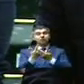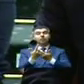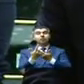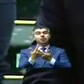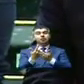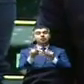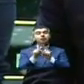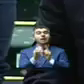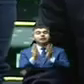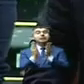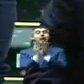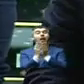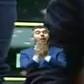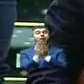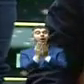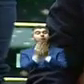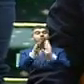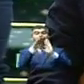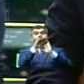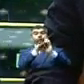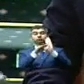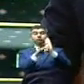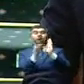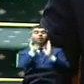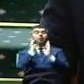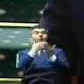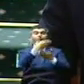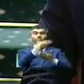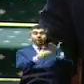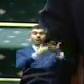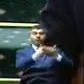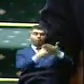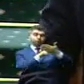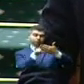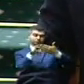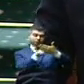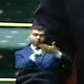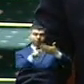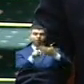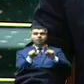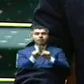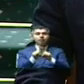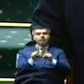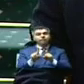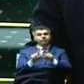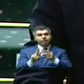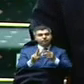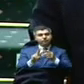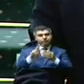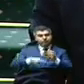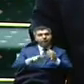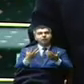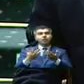3 أو 4 ميزات لا يقبل في الماستر، في حين أن طالب لا يتوفر على أي ميزة وهو